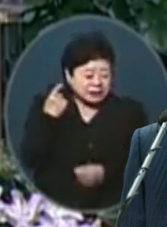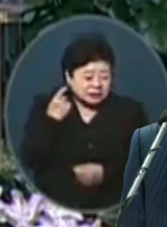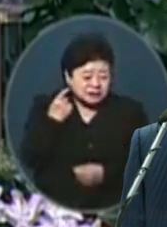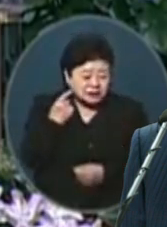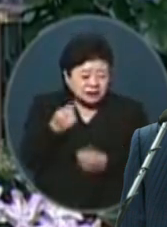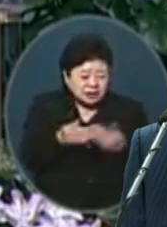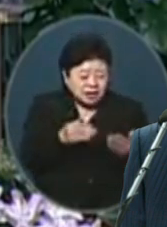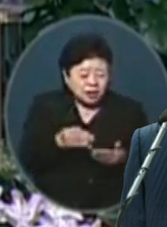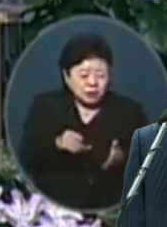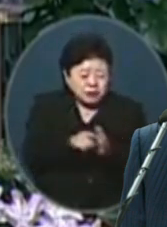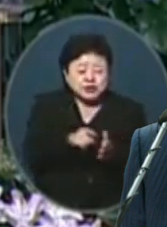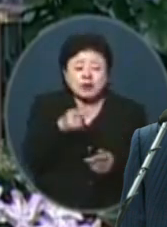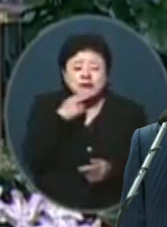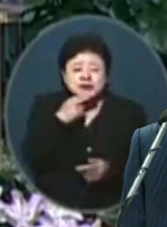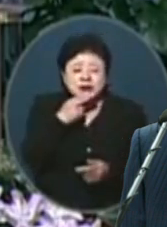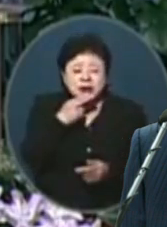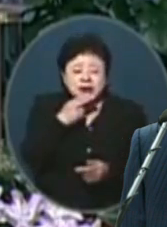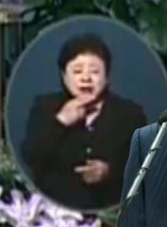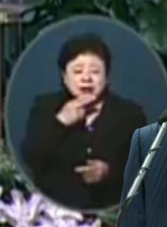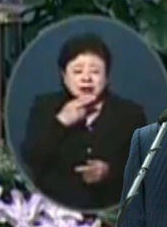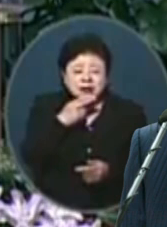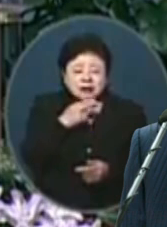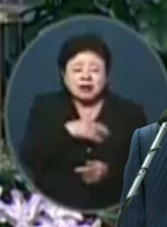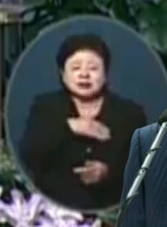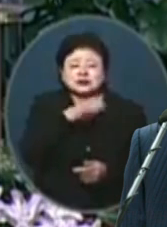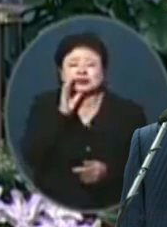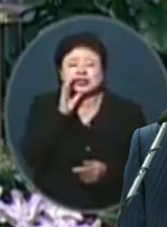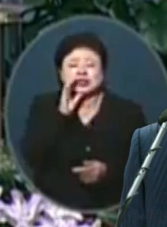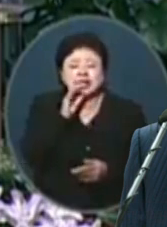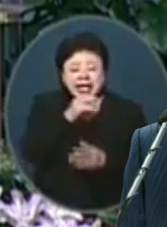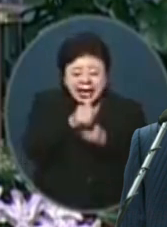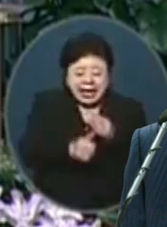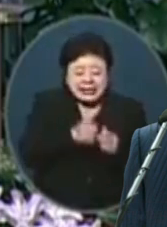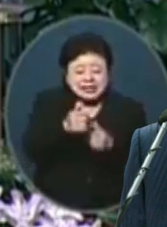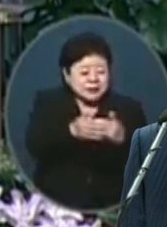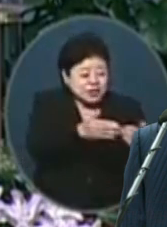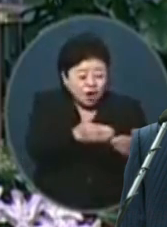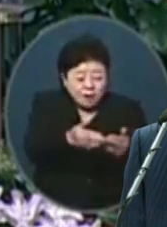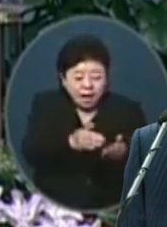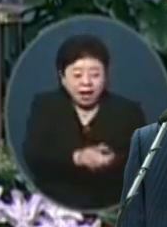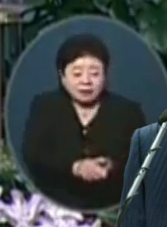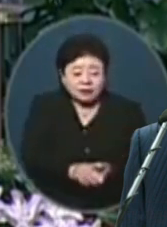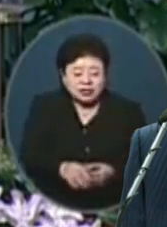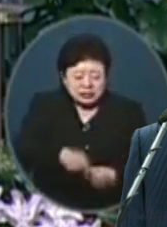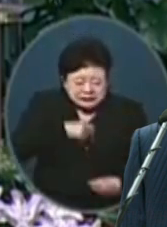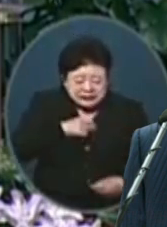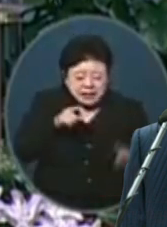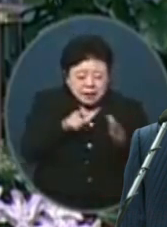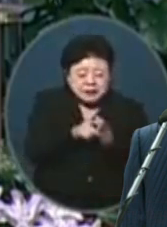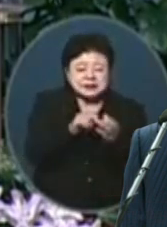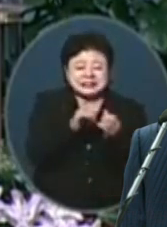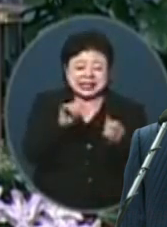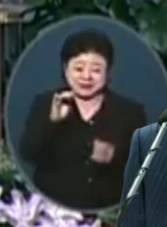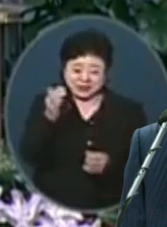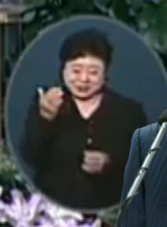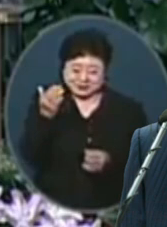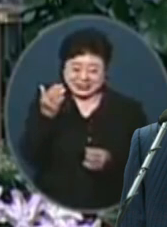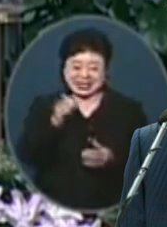체험적 신앙이 없었습니다. 그러다가 노년에 가서야 하나님을 체험하고 진정한 신앙인이 되었던